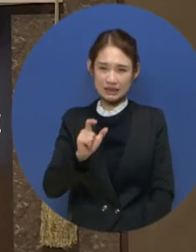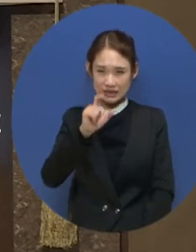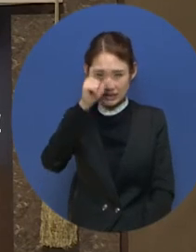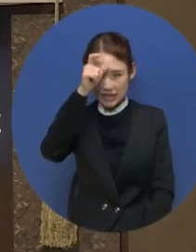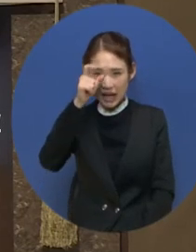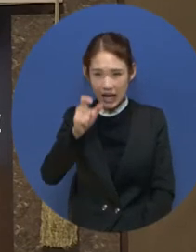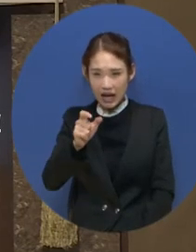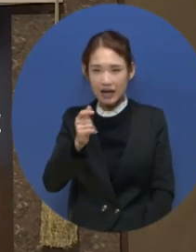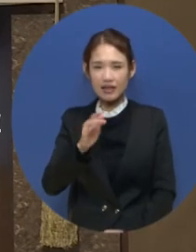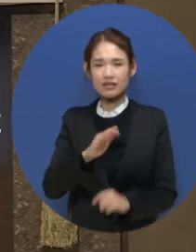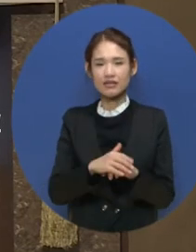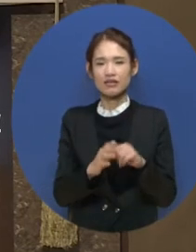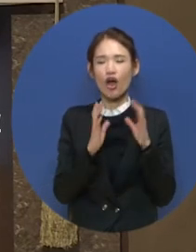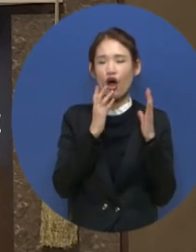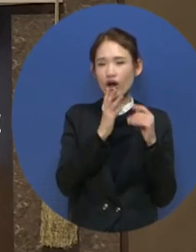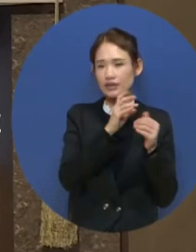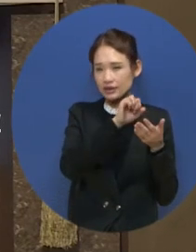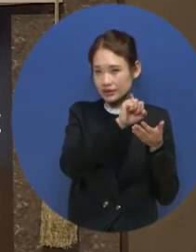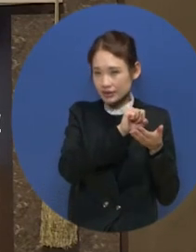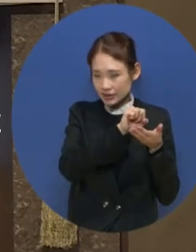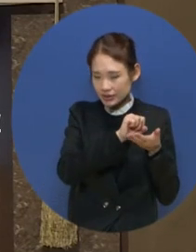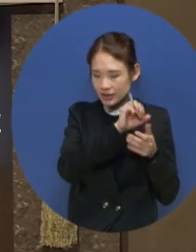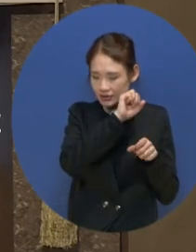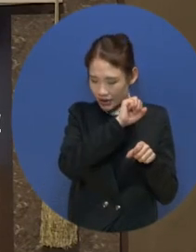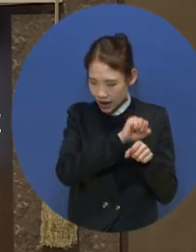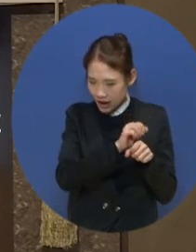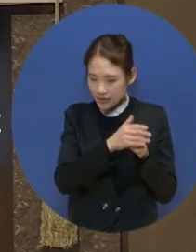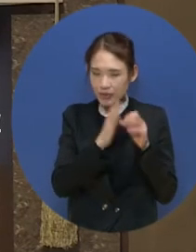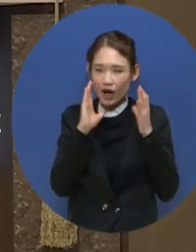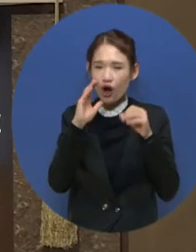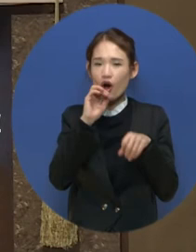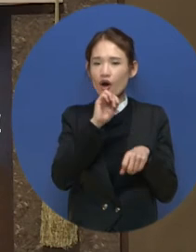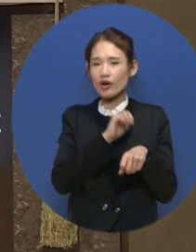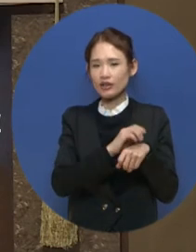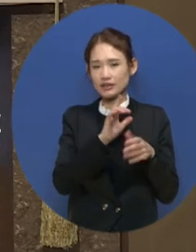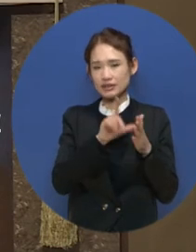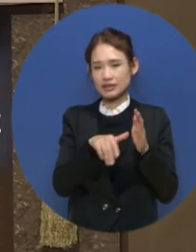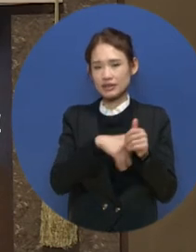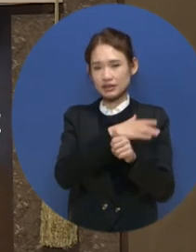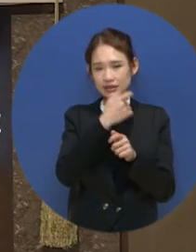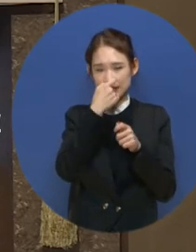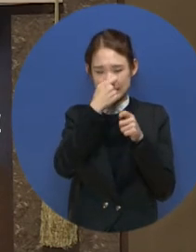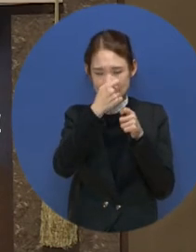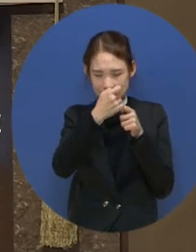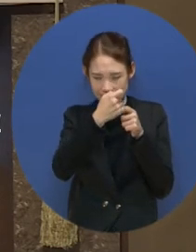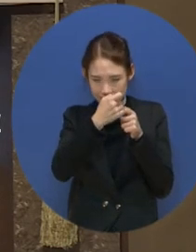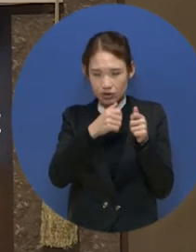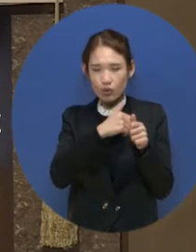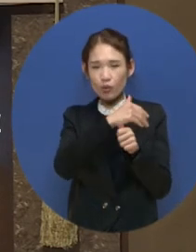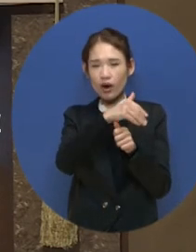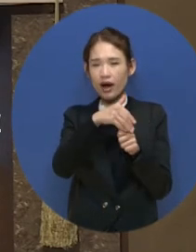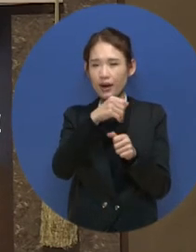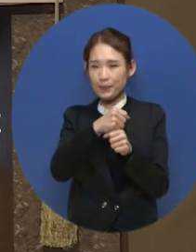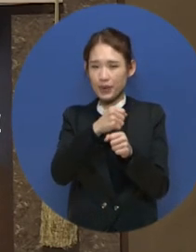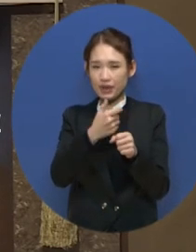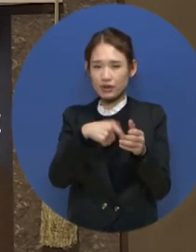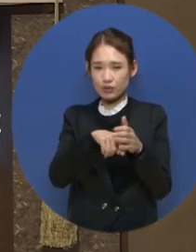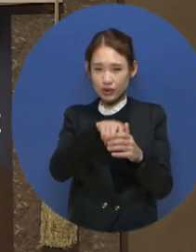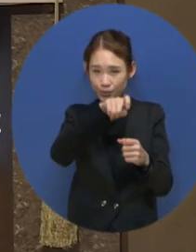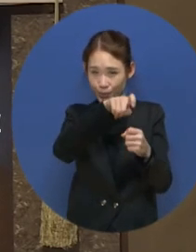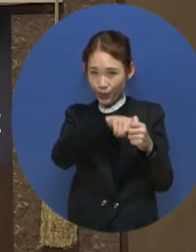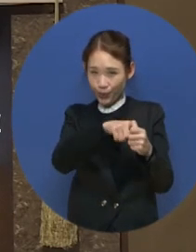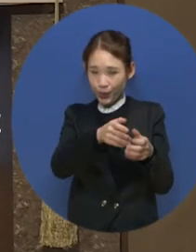어린 아이들은 그 수용성이 좋기 때문에 어렸을 때의 더 이렇게 친화적인 환경을 만들기 위해서 께 교를